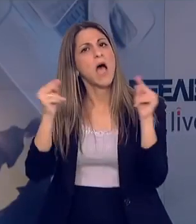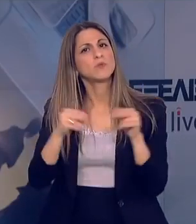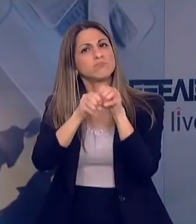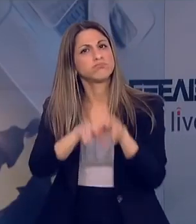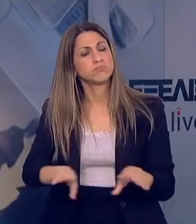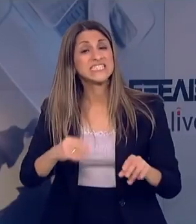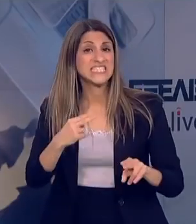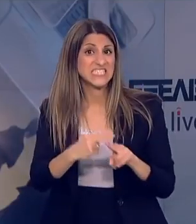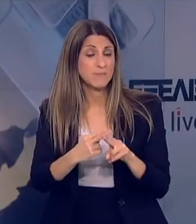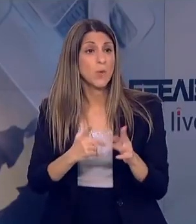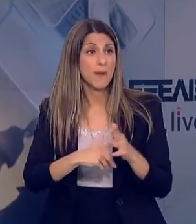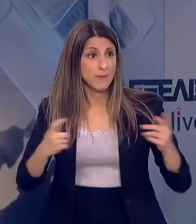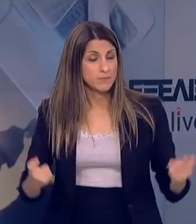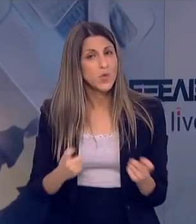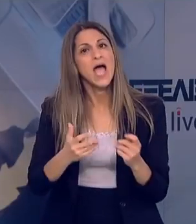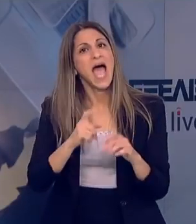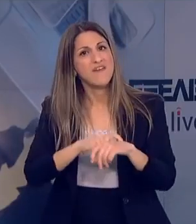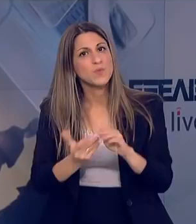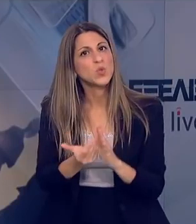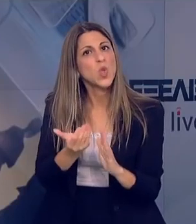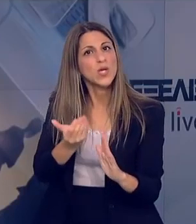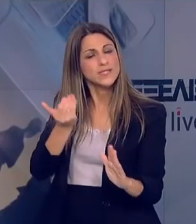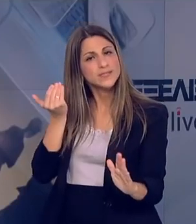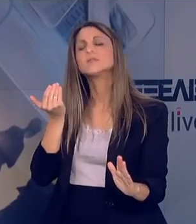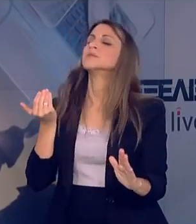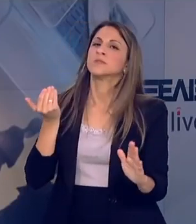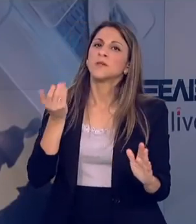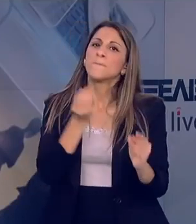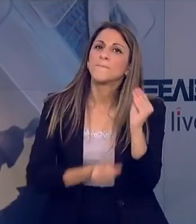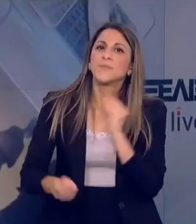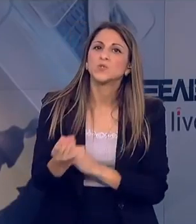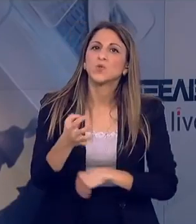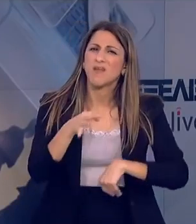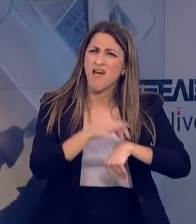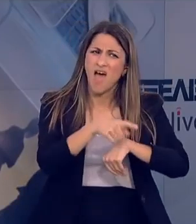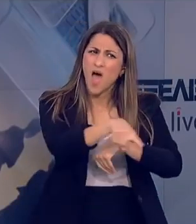σημαντικό, πρέπει να γίνει, είναι νωρίς ακόμα και θα αφορά κυρίως ασθενείς με